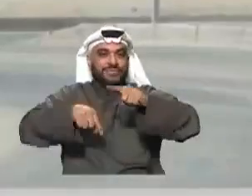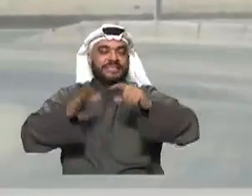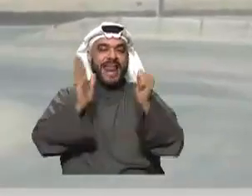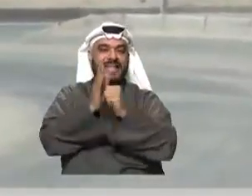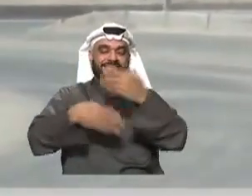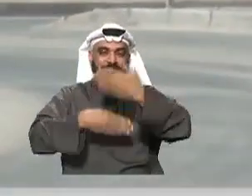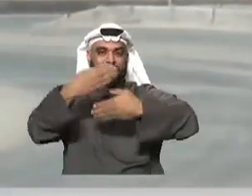اشتراك دوله الكويت